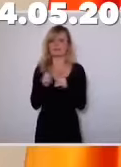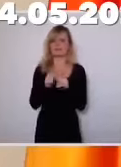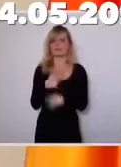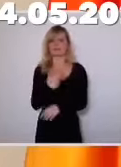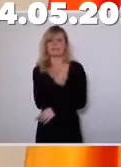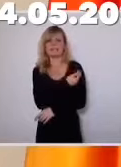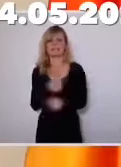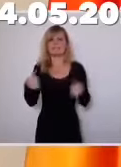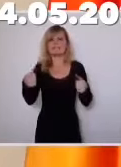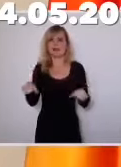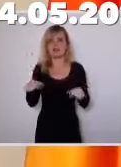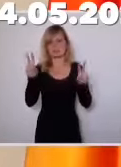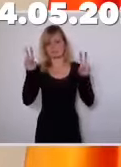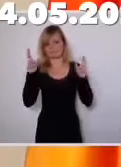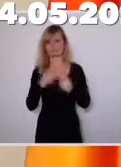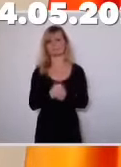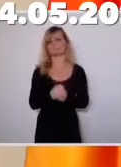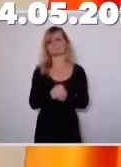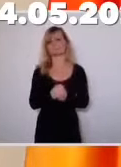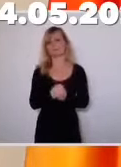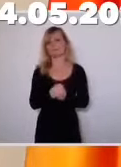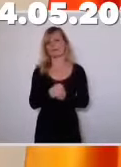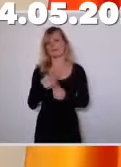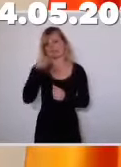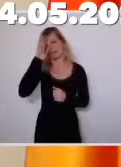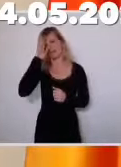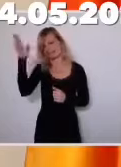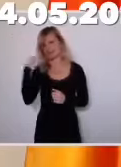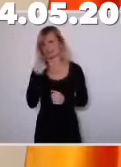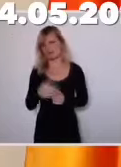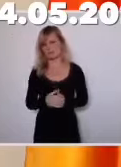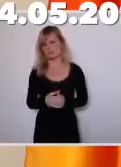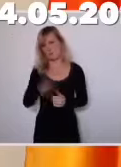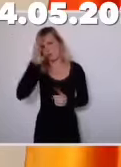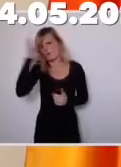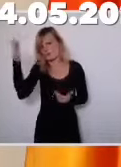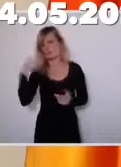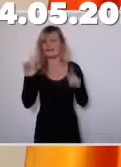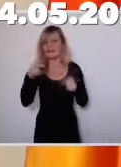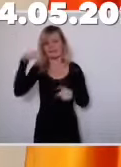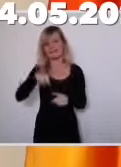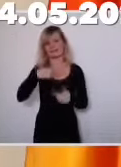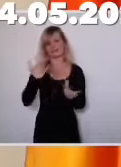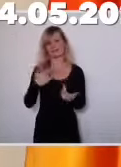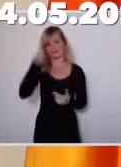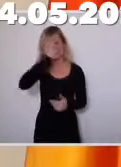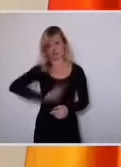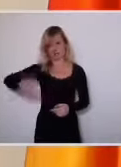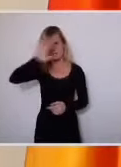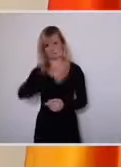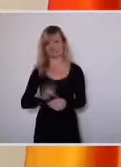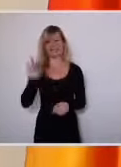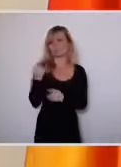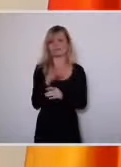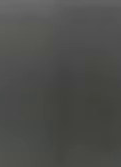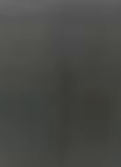eine Art Impfzwang. Ich will mal deutlich sagen, das ist Unfug. Niemand wird in der Bundesrepublik Deutschland gegen seinen